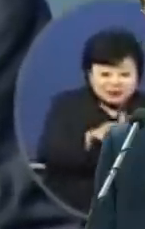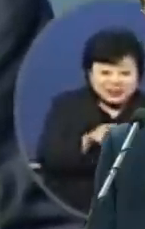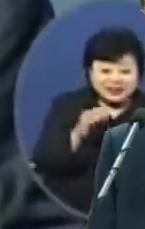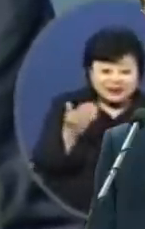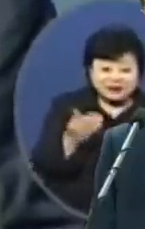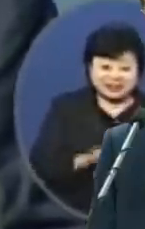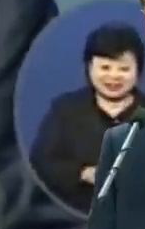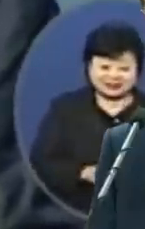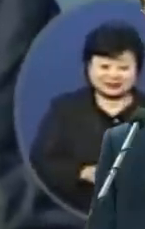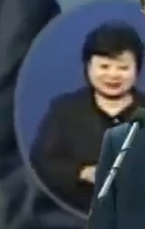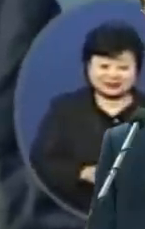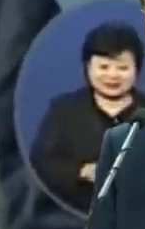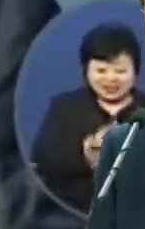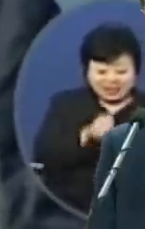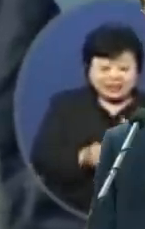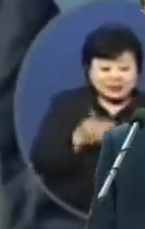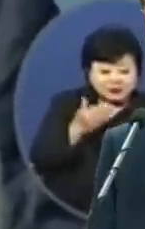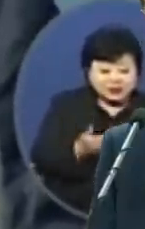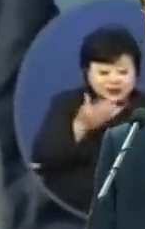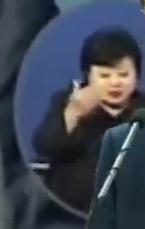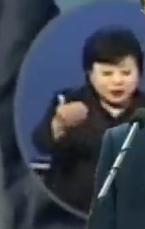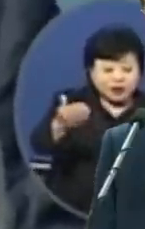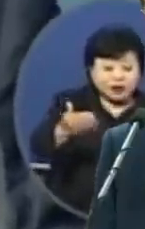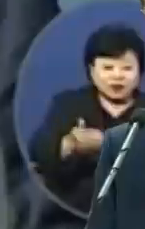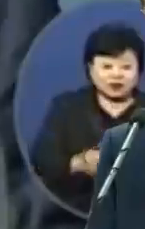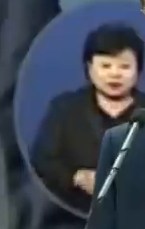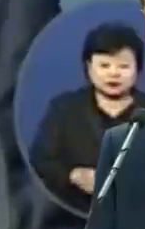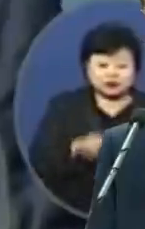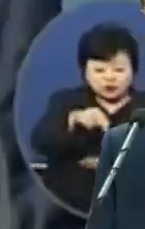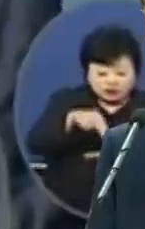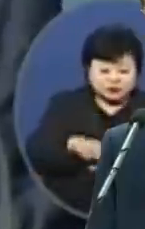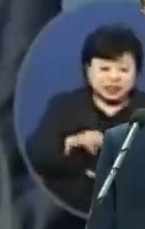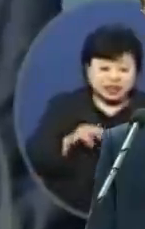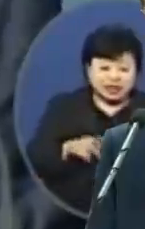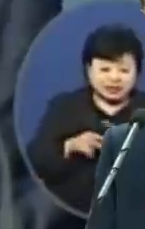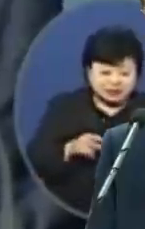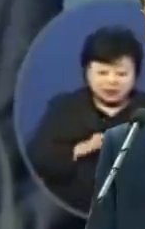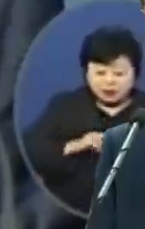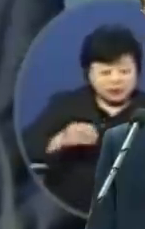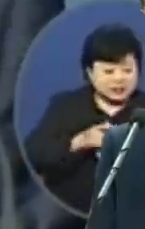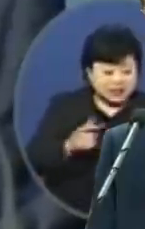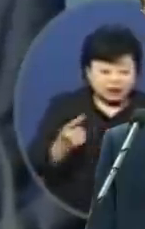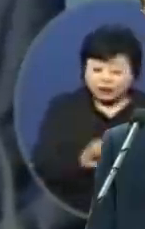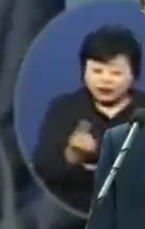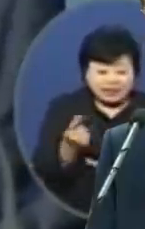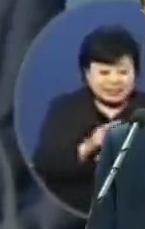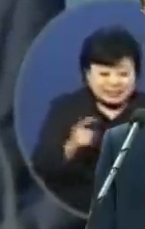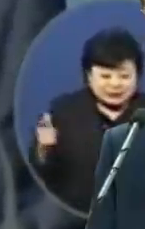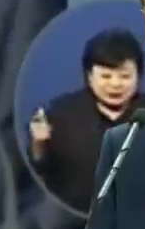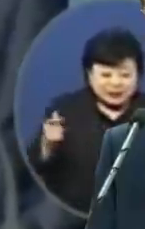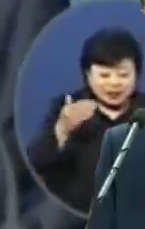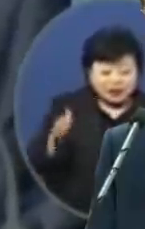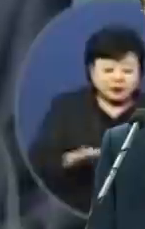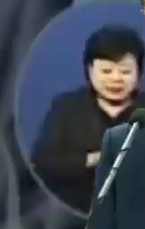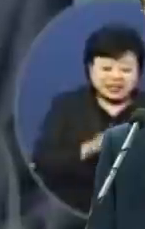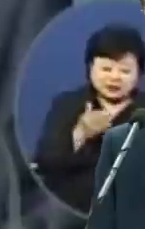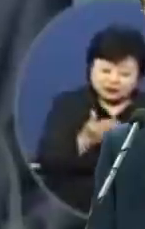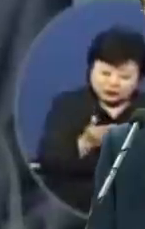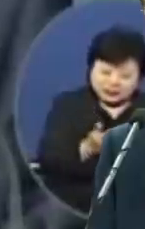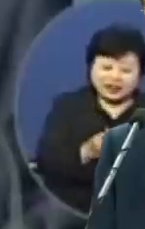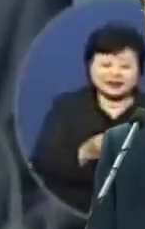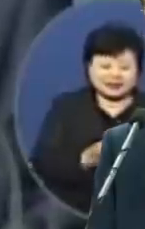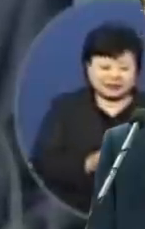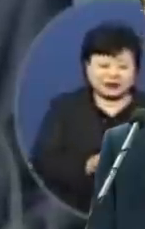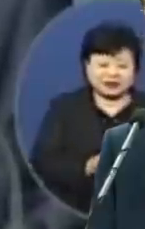것입니다. 하나님께서 여러분 어떠한 처지에 있든지 여러분 버리지 아니하고 떠나지 않습니다. 여러분 사랑합니다.